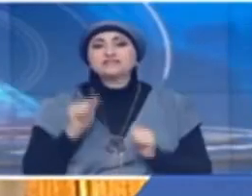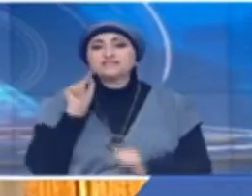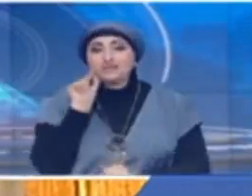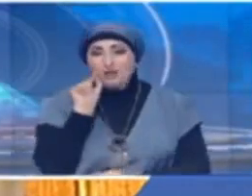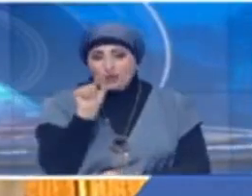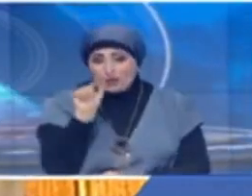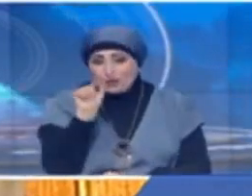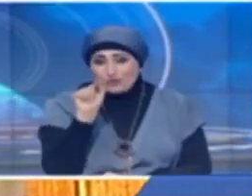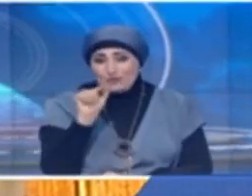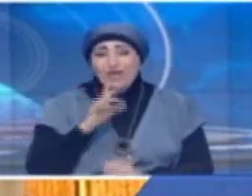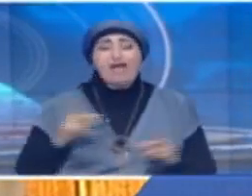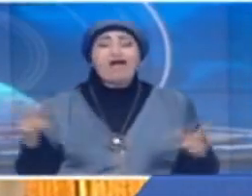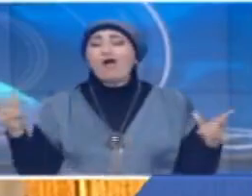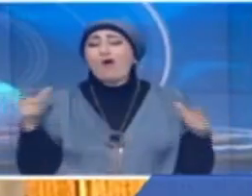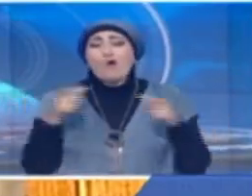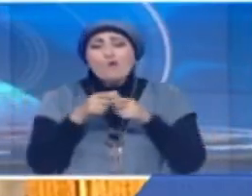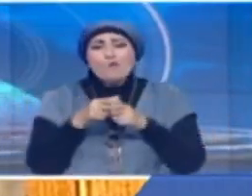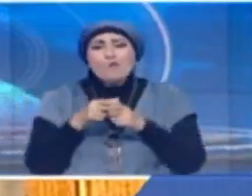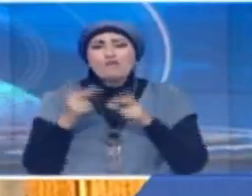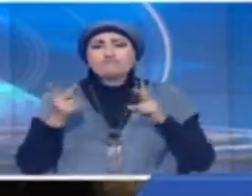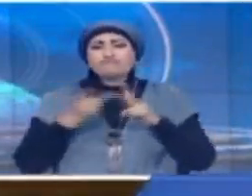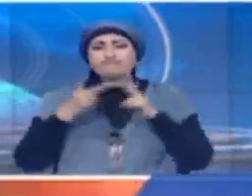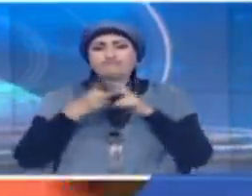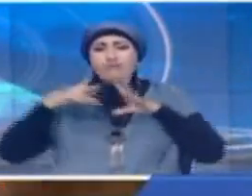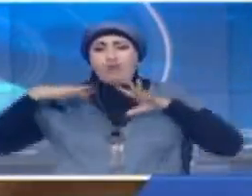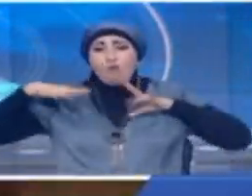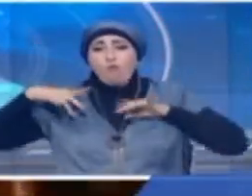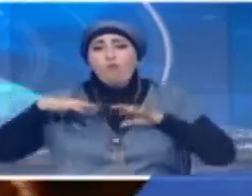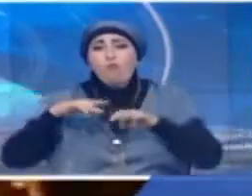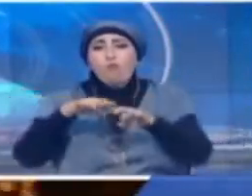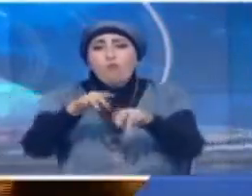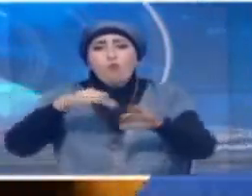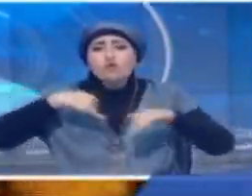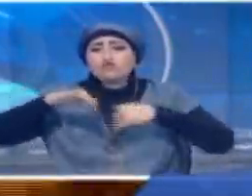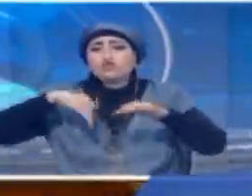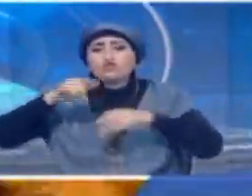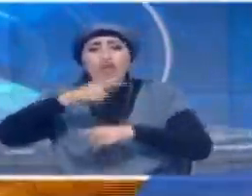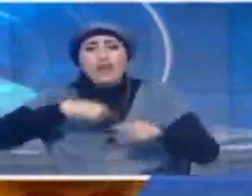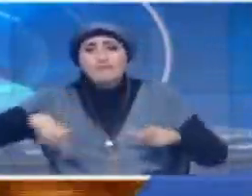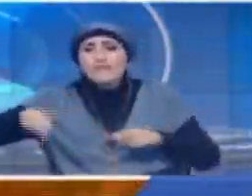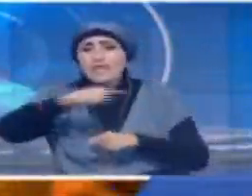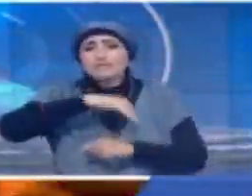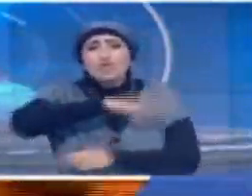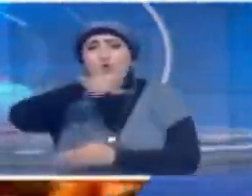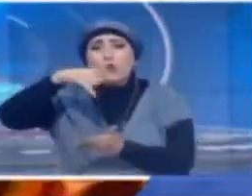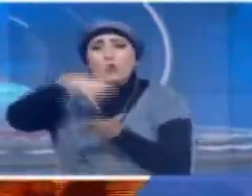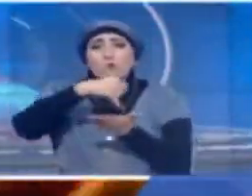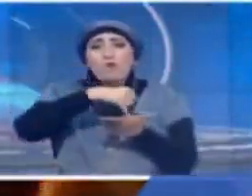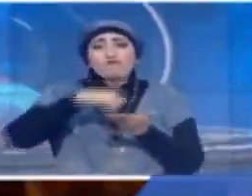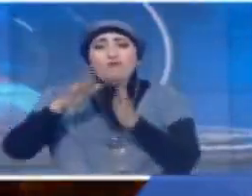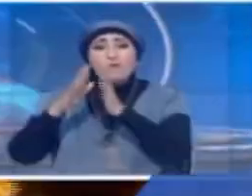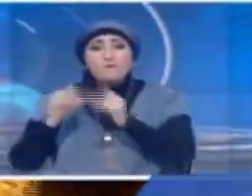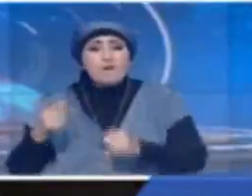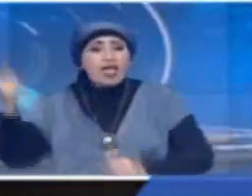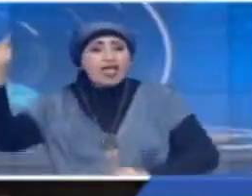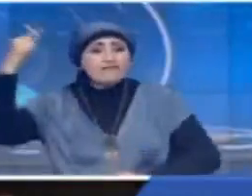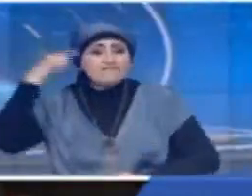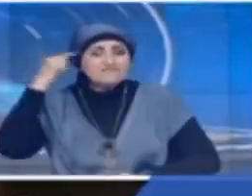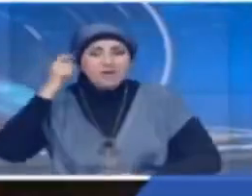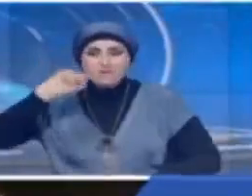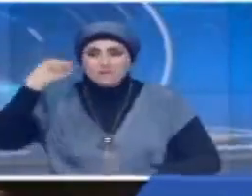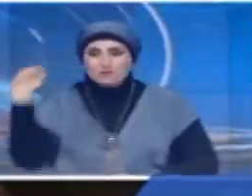يعني بجموع الشعب المصري التي نزلت في جميع ميادين مصر وفهمت